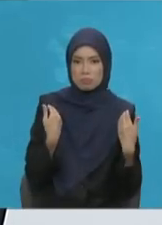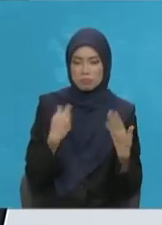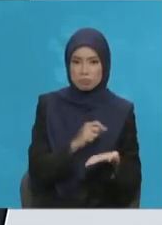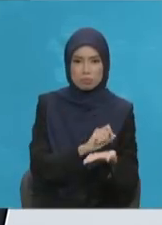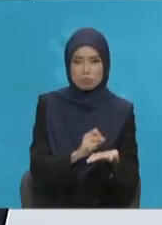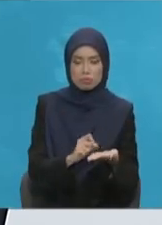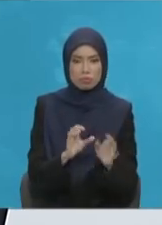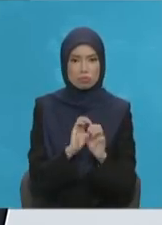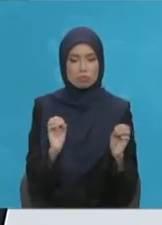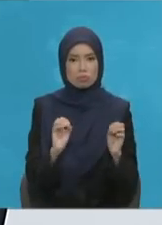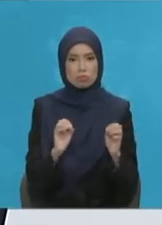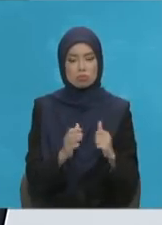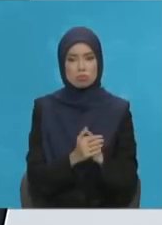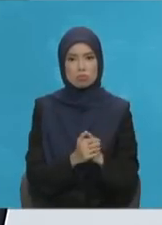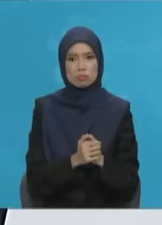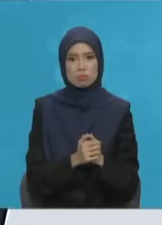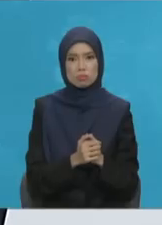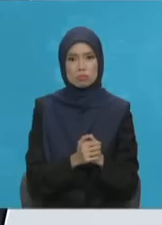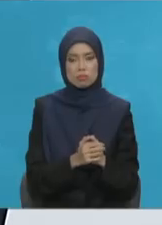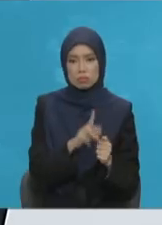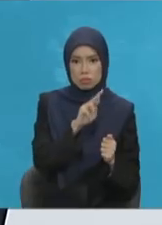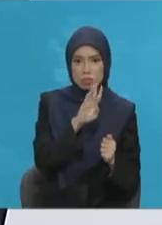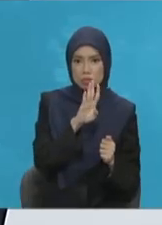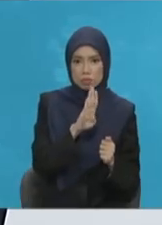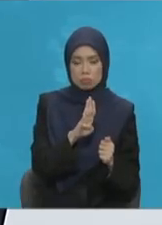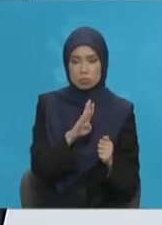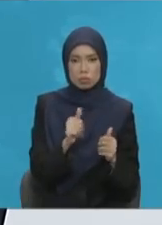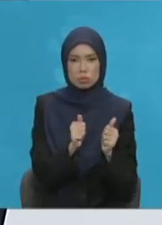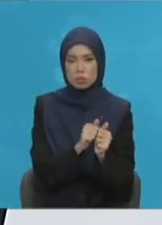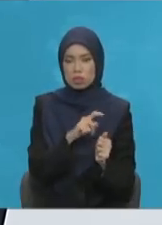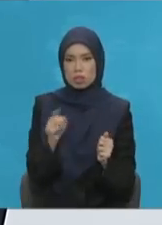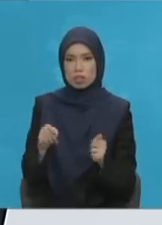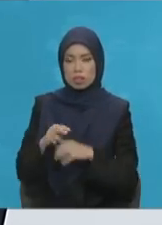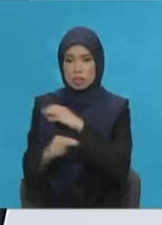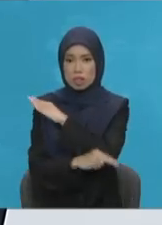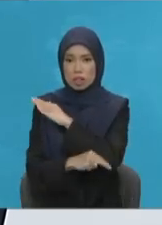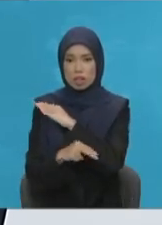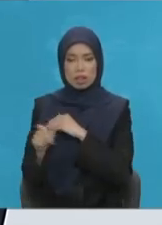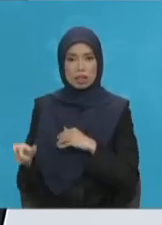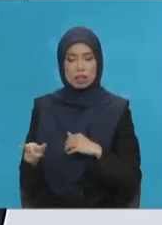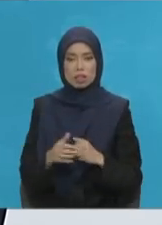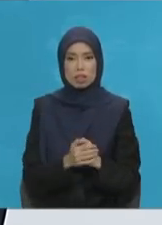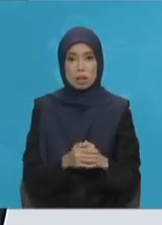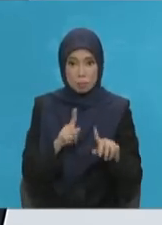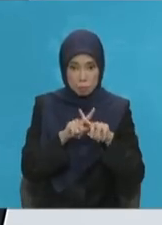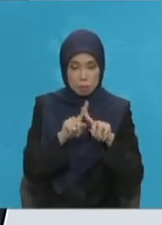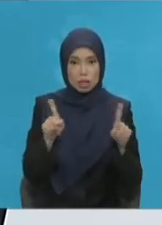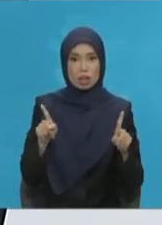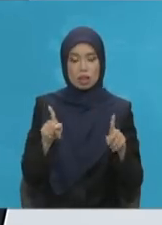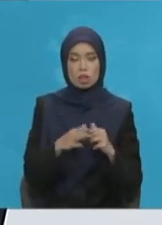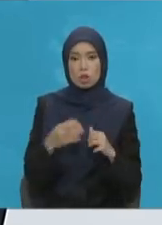diantara pihak Arbi dan pihak negara berkenaan tetapi penjawat awam